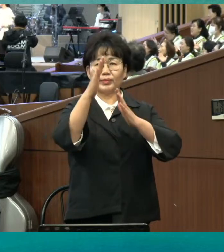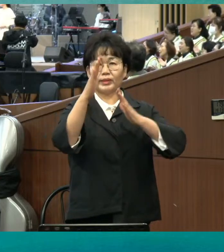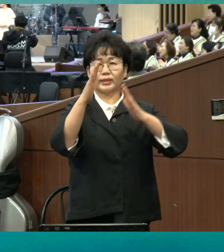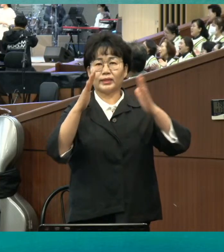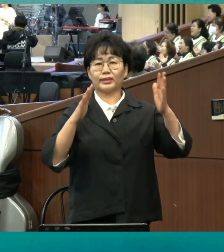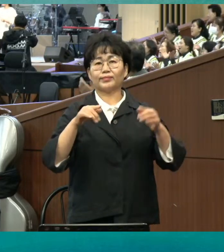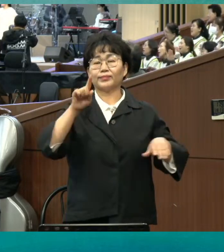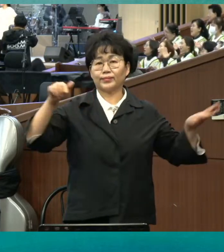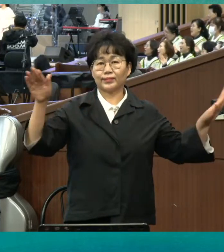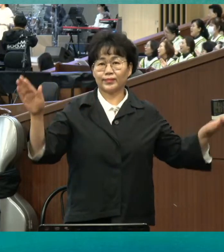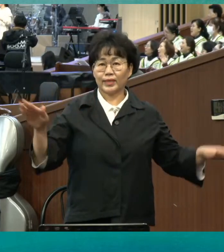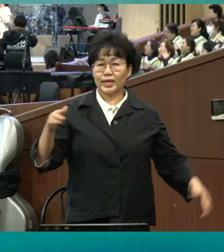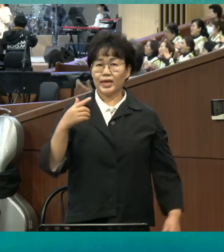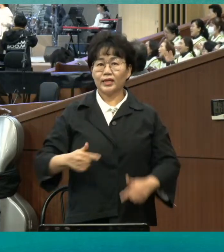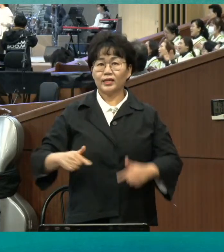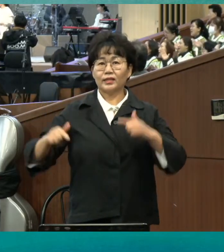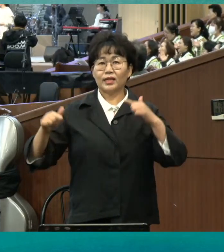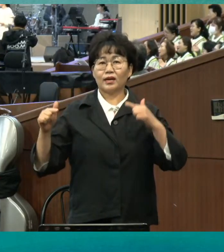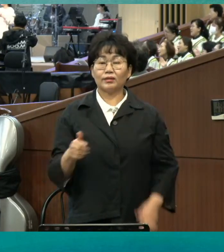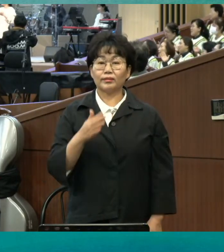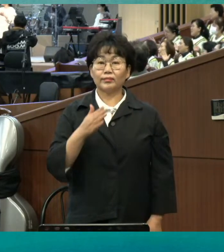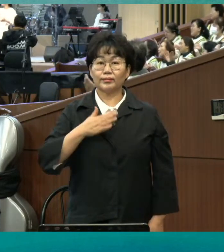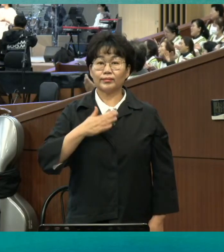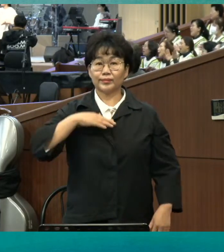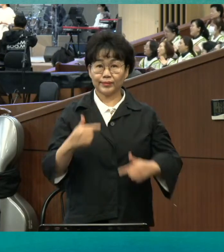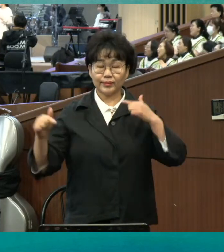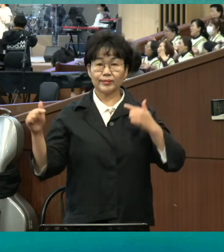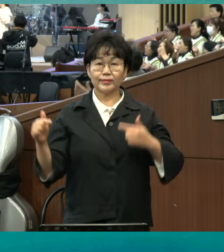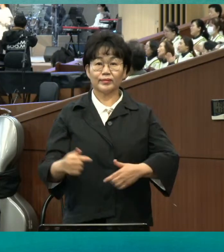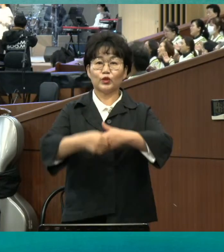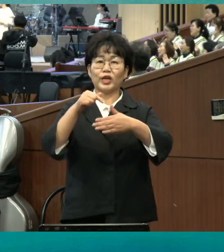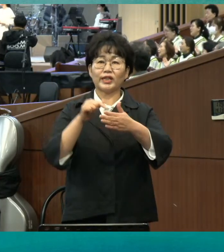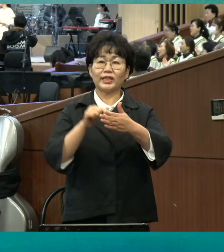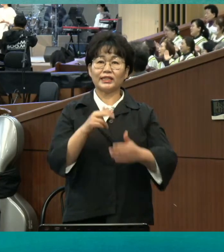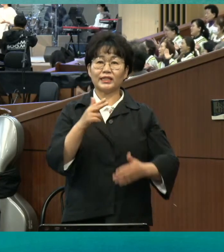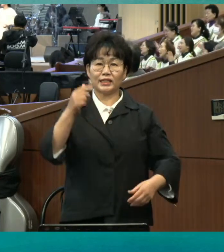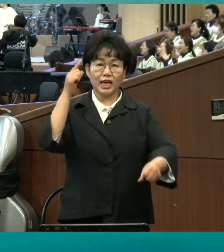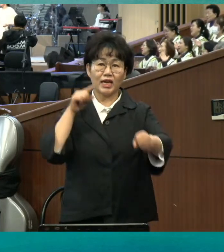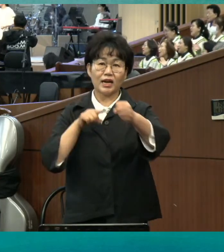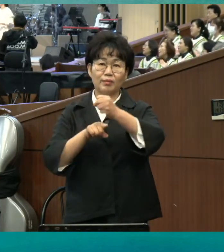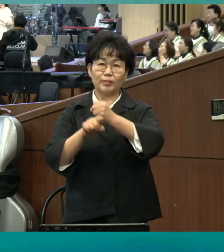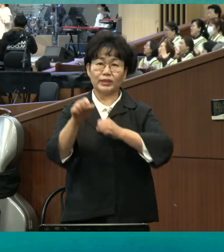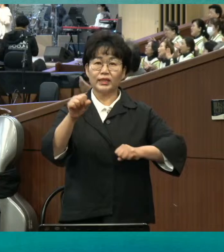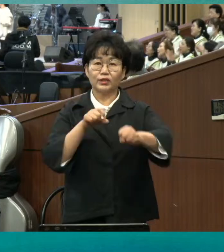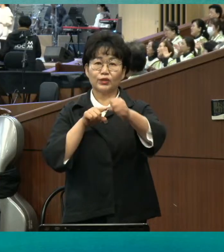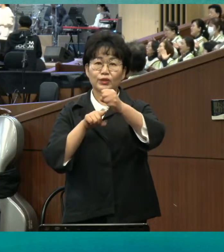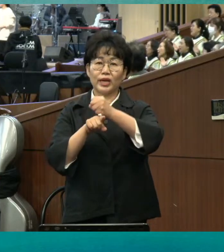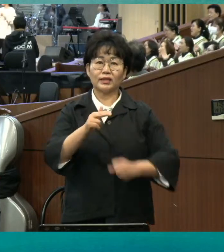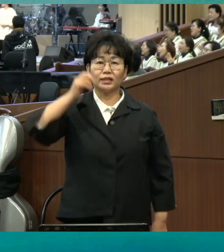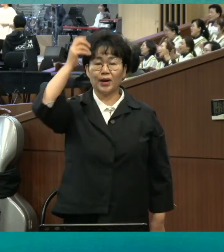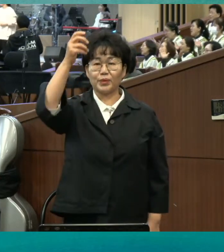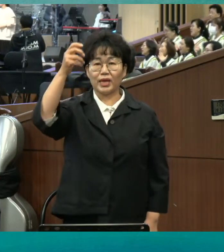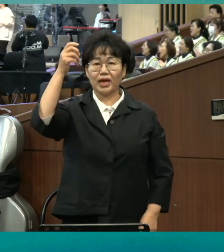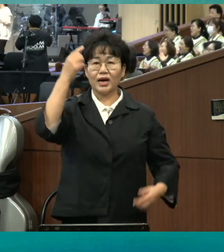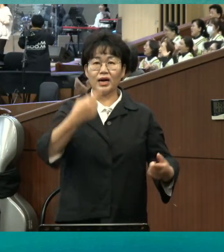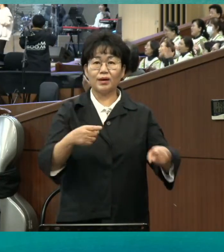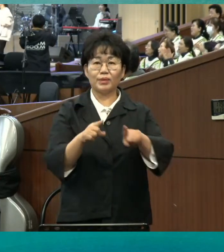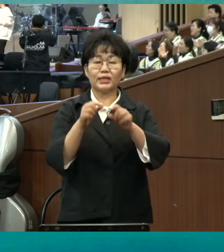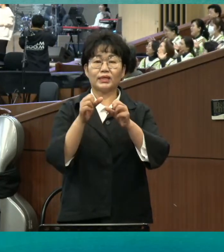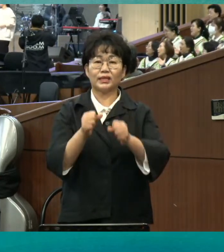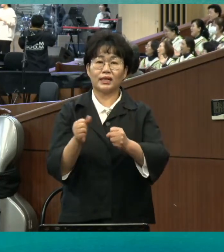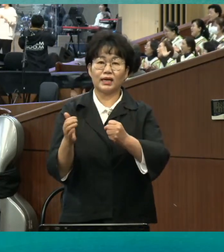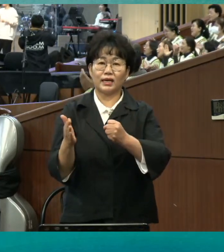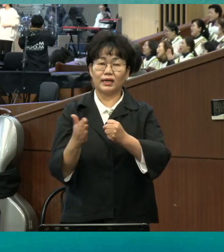기쁘다. 내가 기쁜 마음으로 주의 뜻 주의 영이 함께하리라.